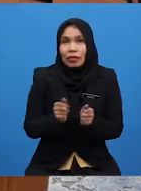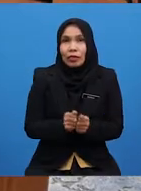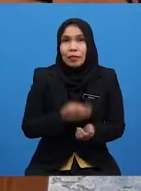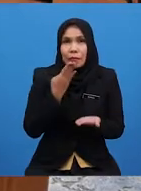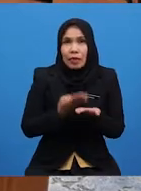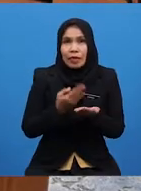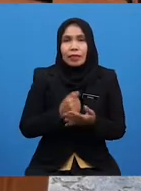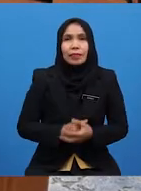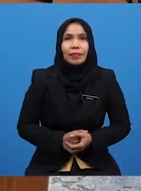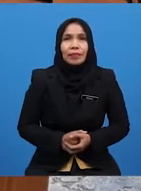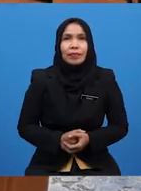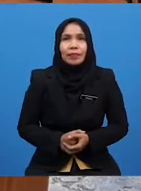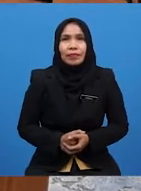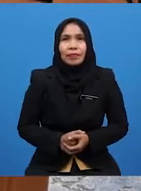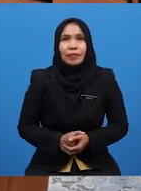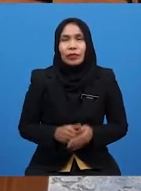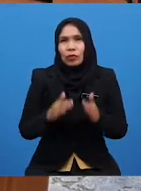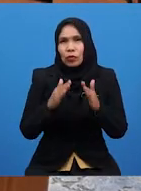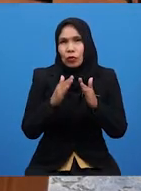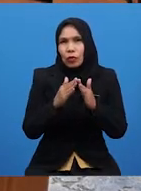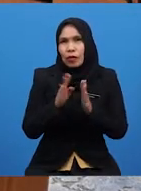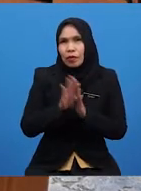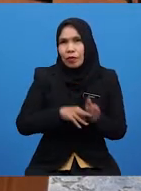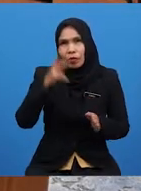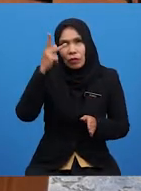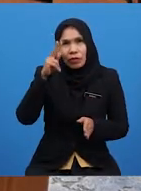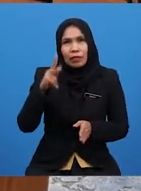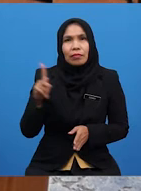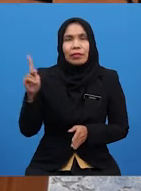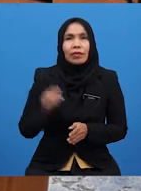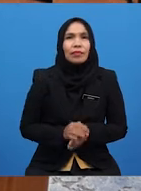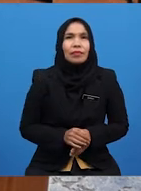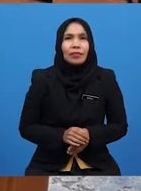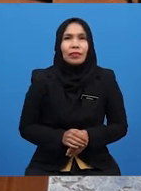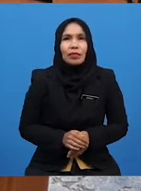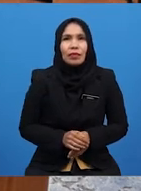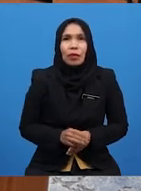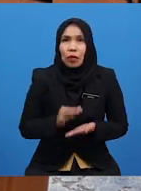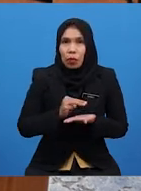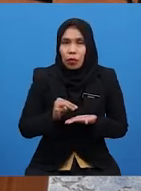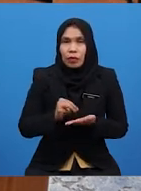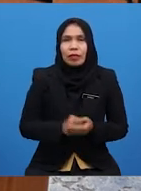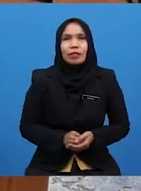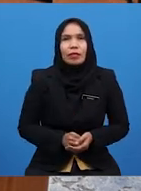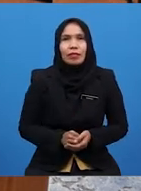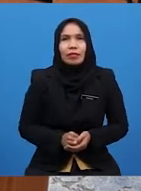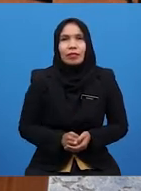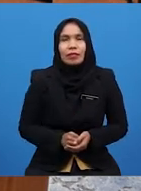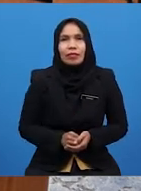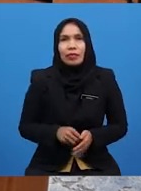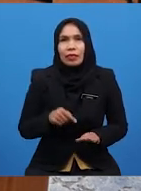Hai tidak heranlah rumah berkonsepkan Moden kontemporari ini perlu diberi liputan sewajarnya